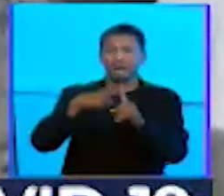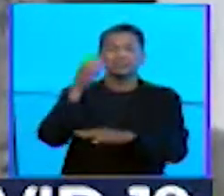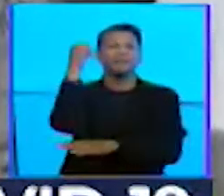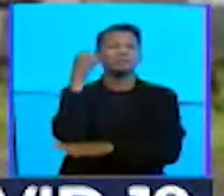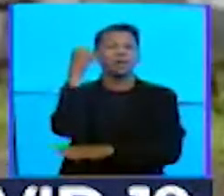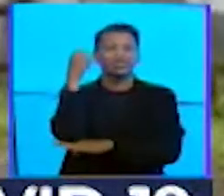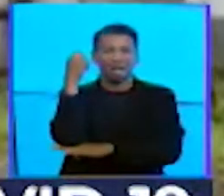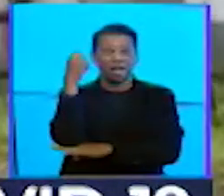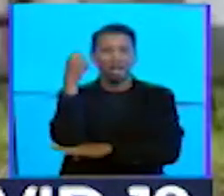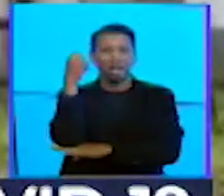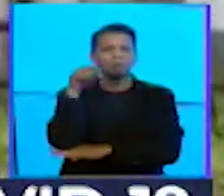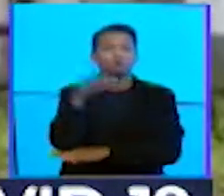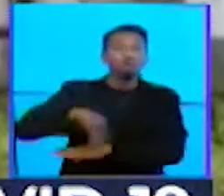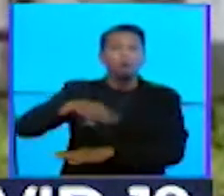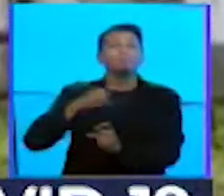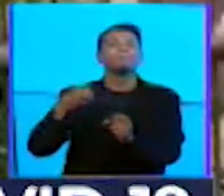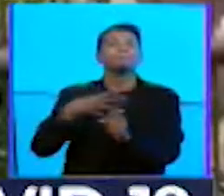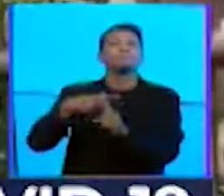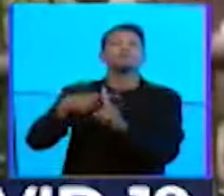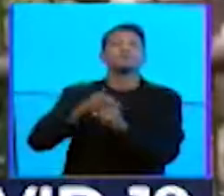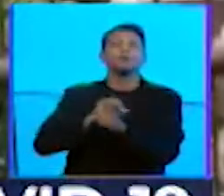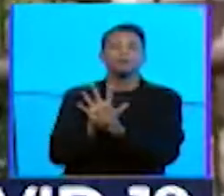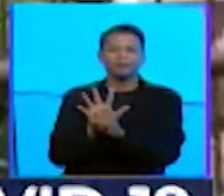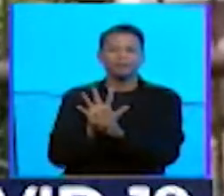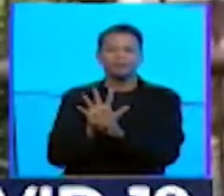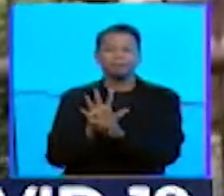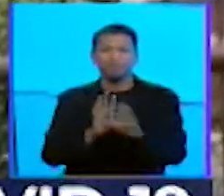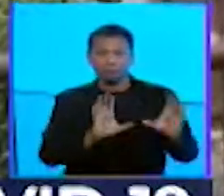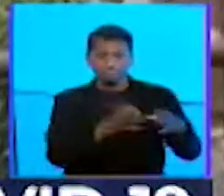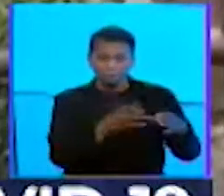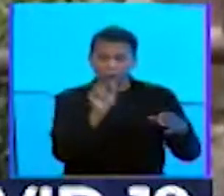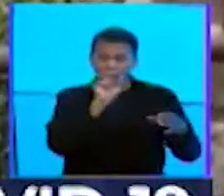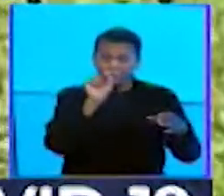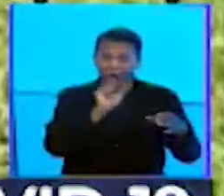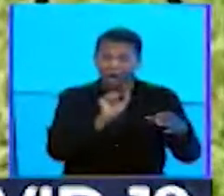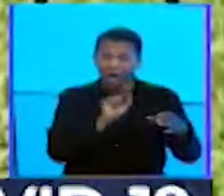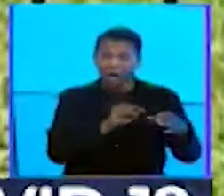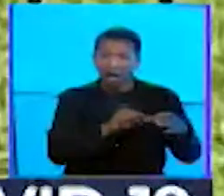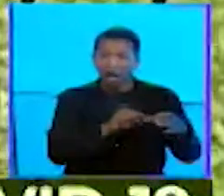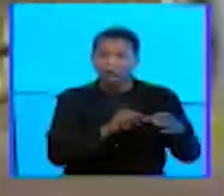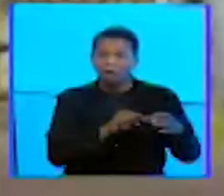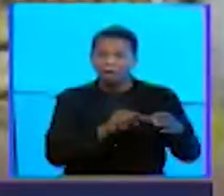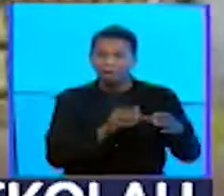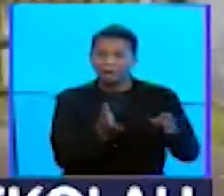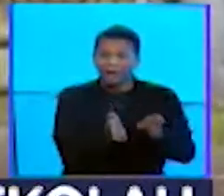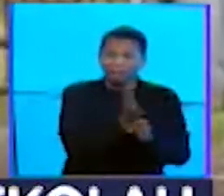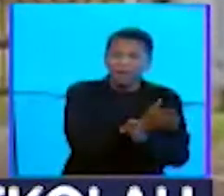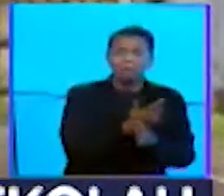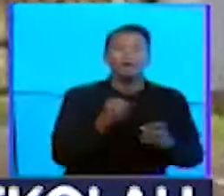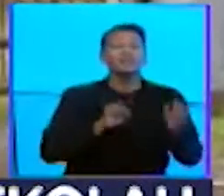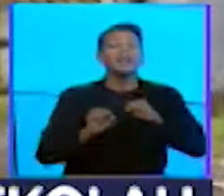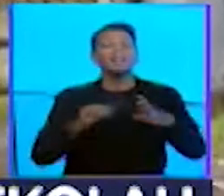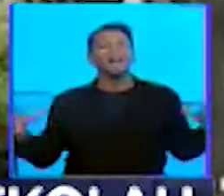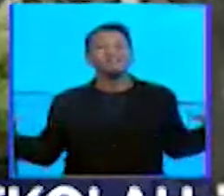COVID-19. Munculnya klaster sekolah bermula saat pihak sekolah melakukan kegiatan terbatas dan tidak diikuti oleh seluruh